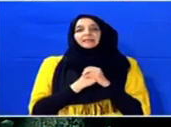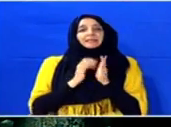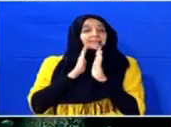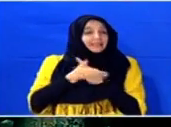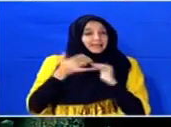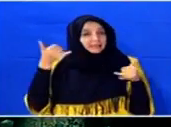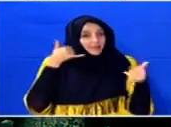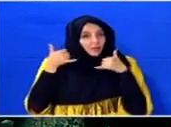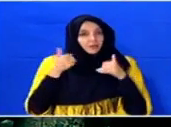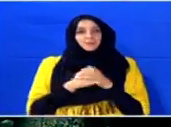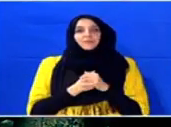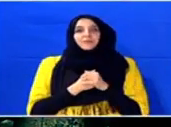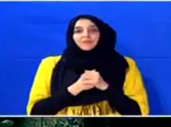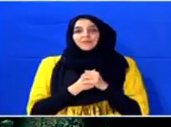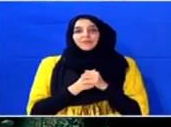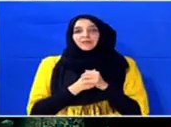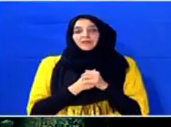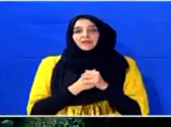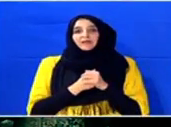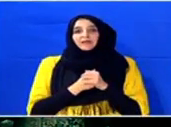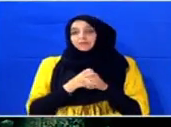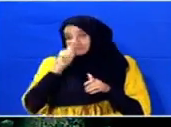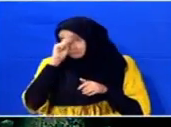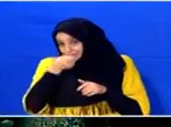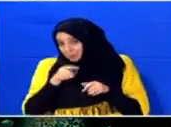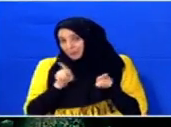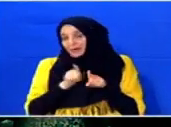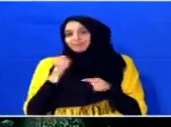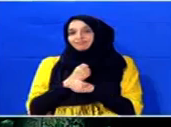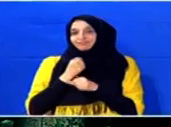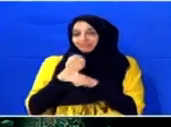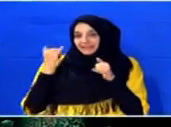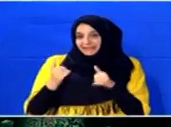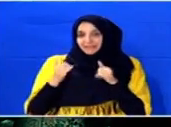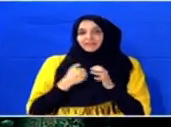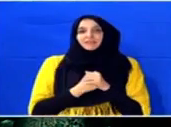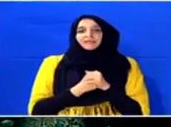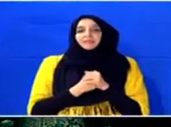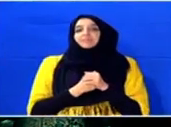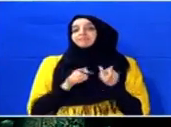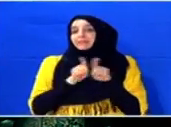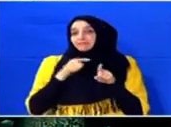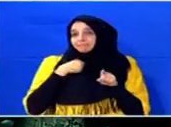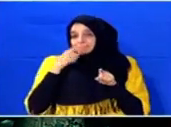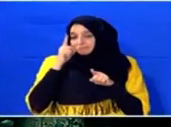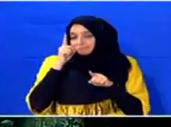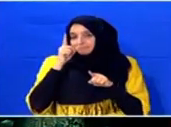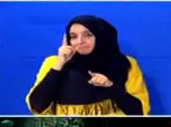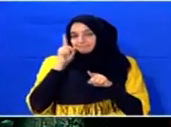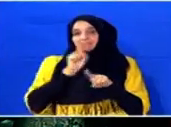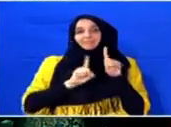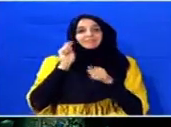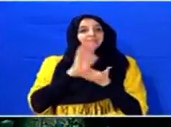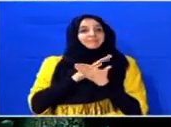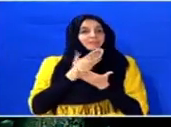المباشر نرحب ايضا بالفريق التقني العامل معنا هذا المساء وبزميل زينب التي تترجم هذا